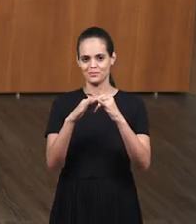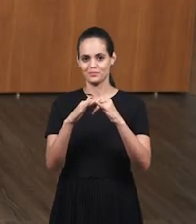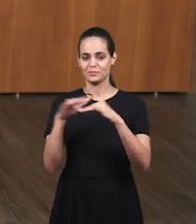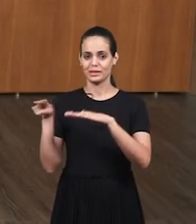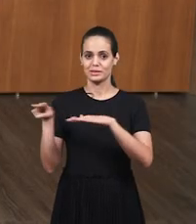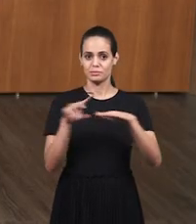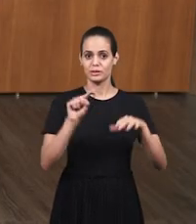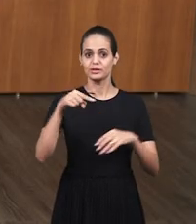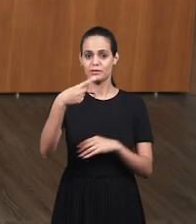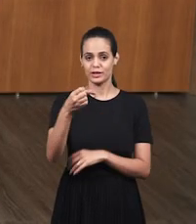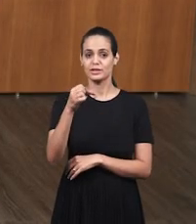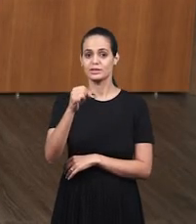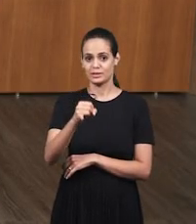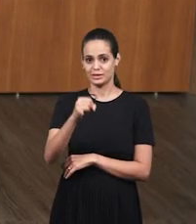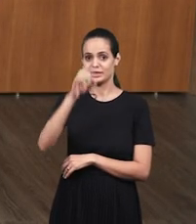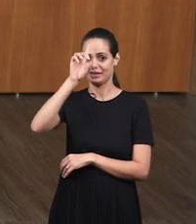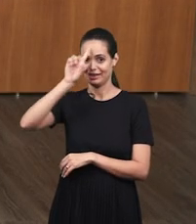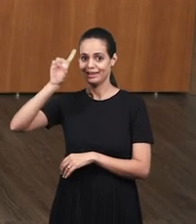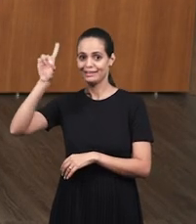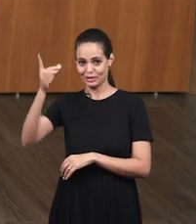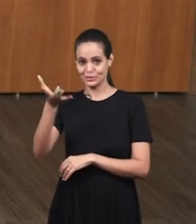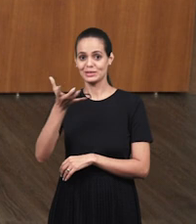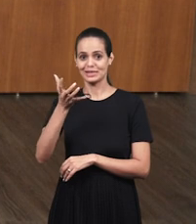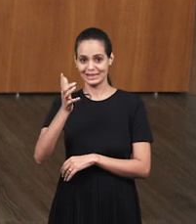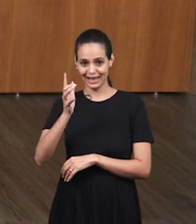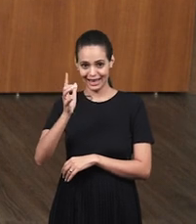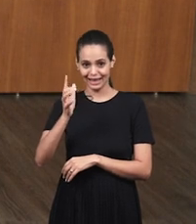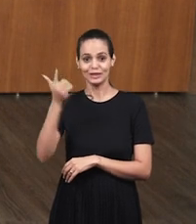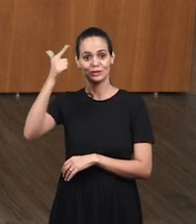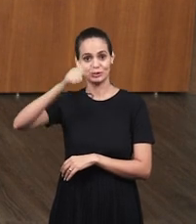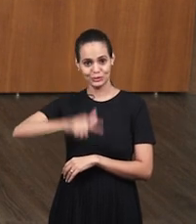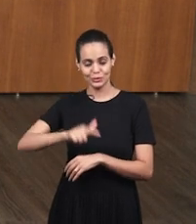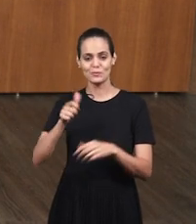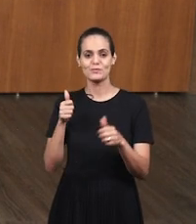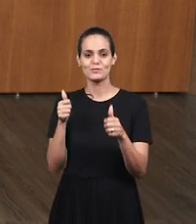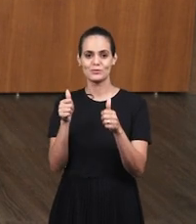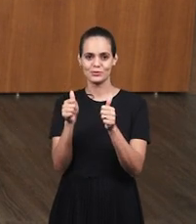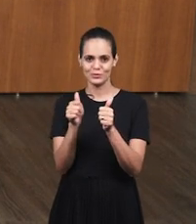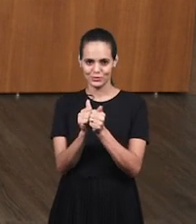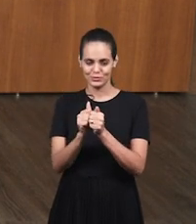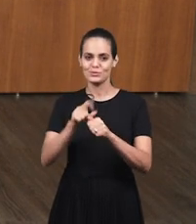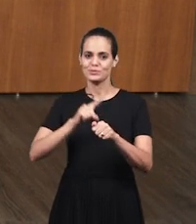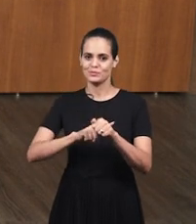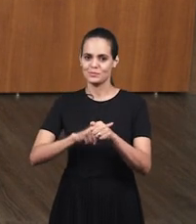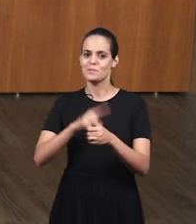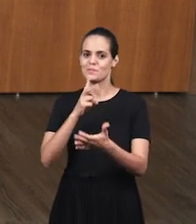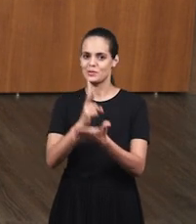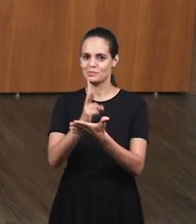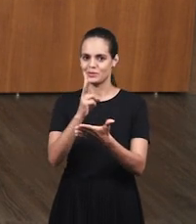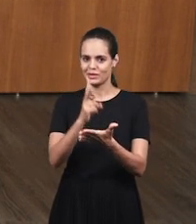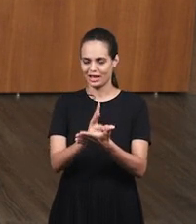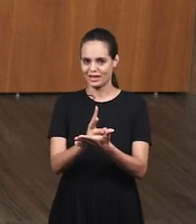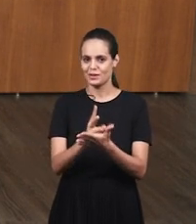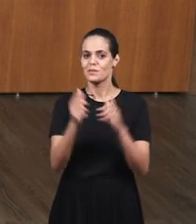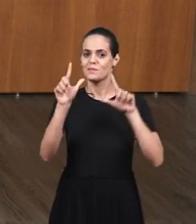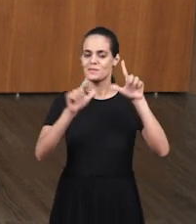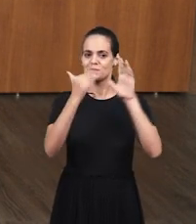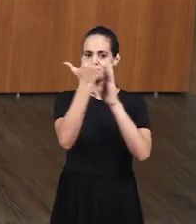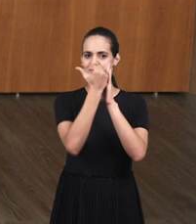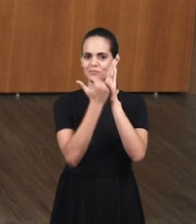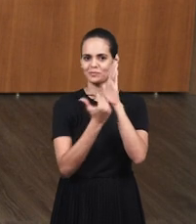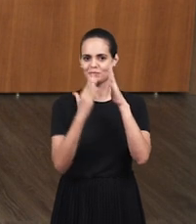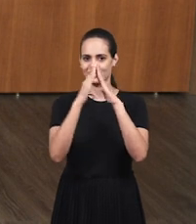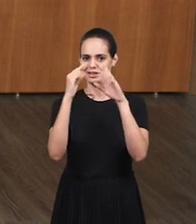YouTube. И на следующей неделе, если Господь позволит, мы снова будем вместе в это же время с еще одной